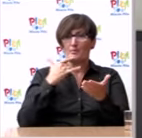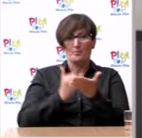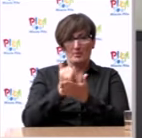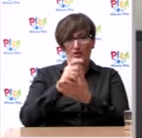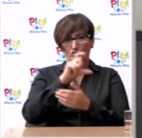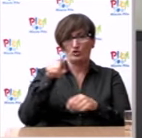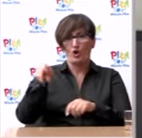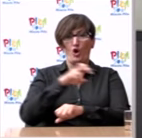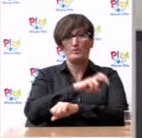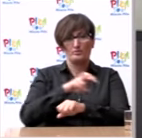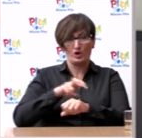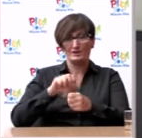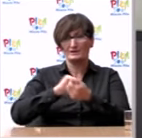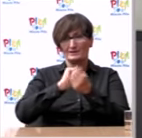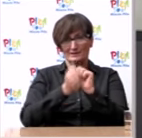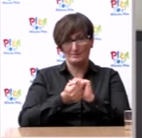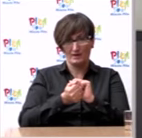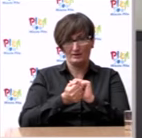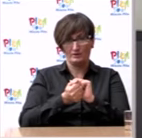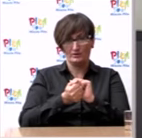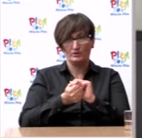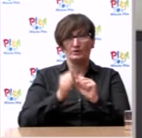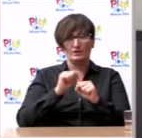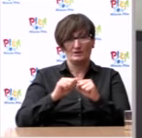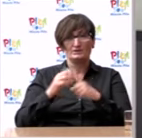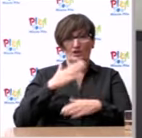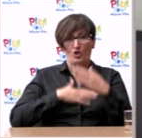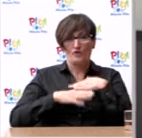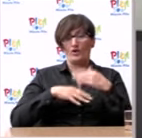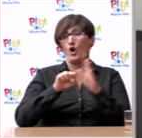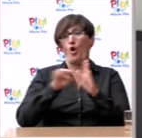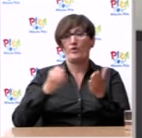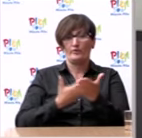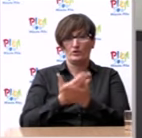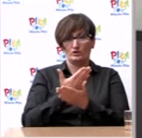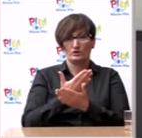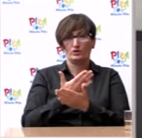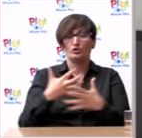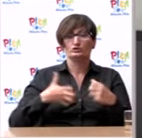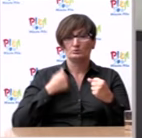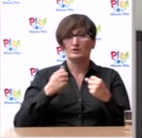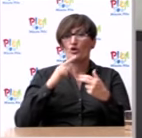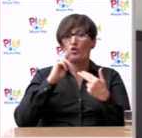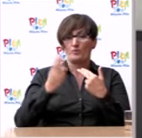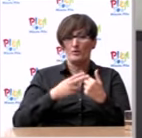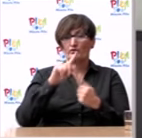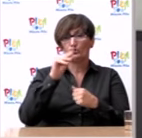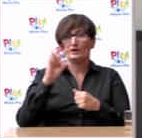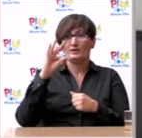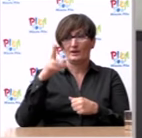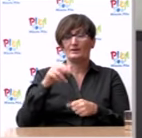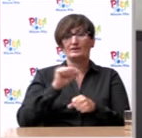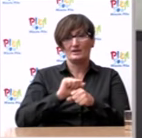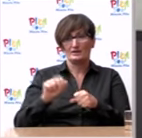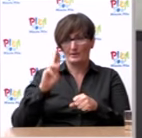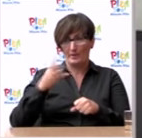projekt, te zmiany satysfakcjonują wnioskodawców. Uzyskaliśmy odpowiedź, że tak. Jest z nami tutaj na sali też